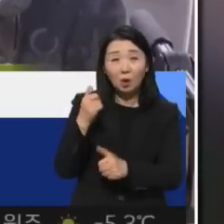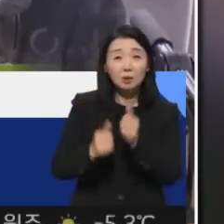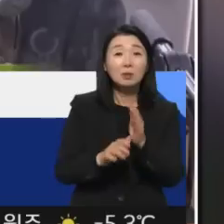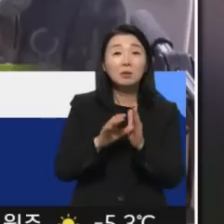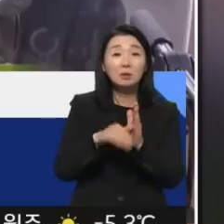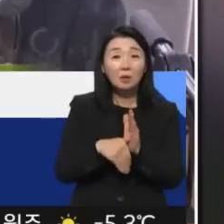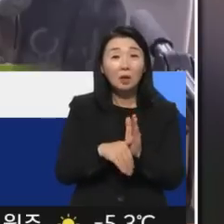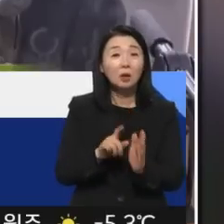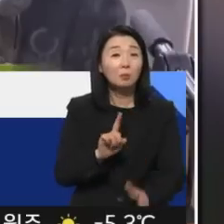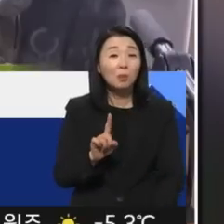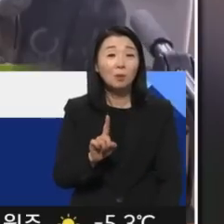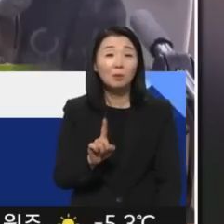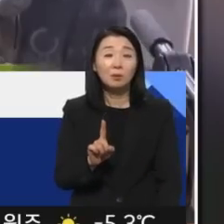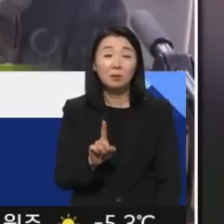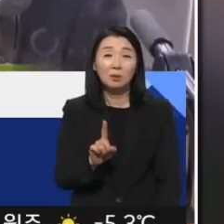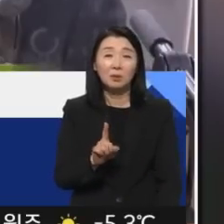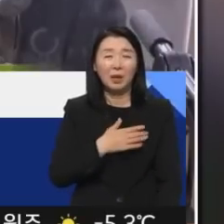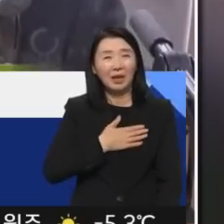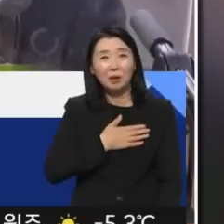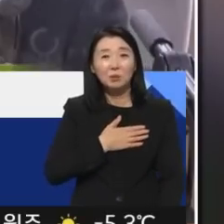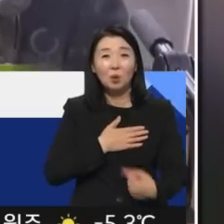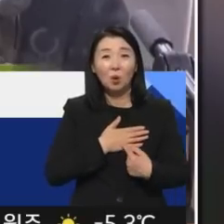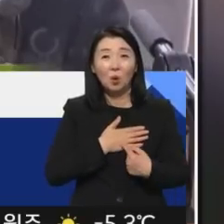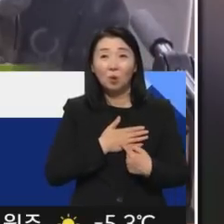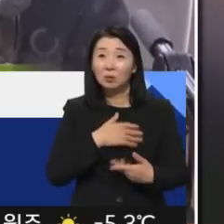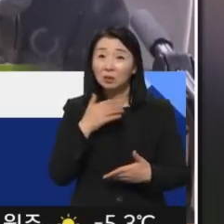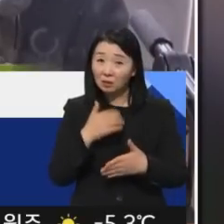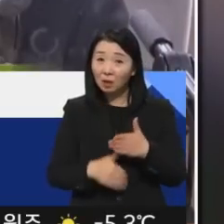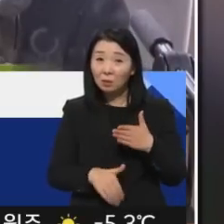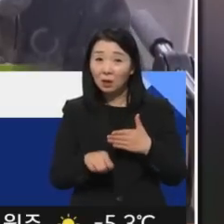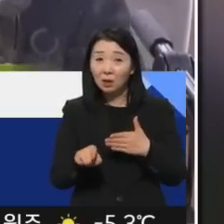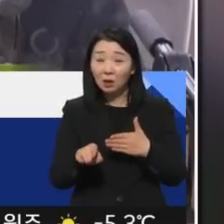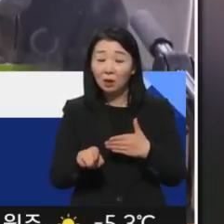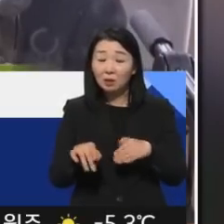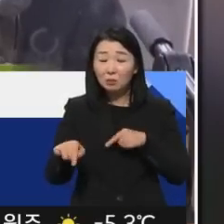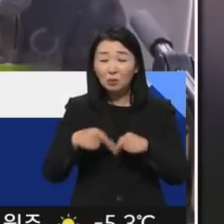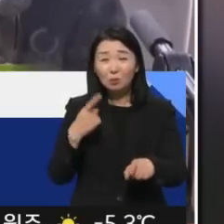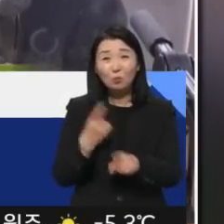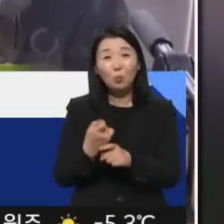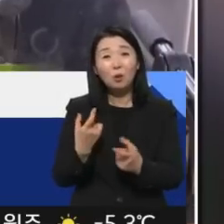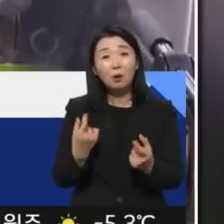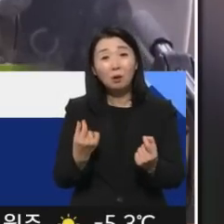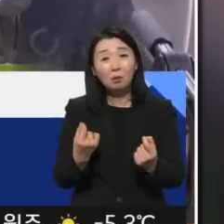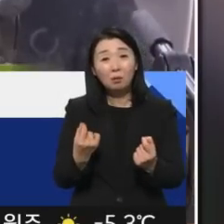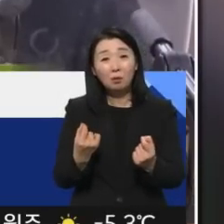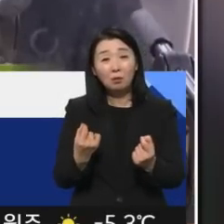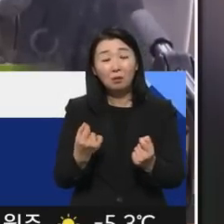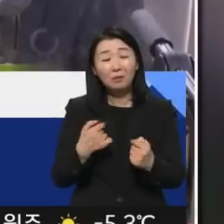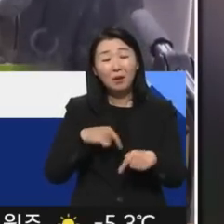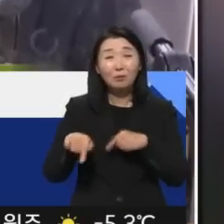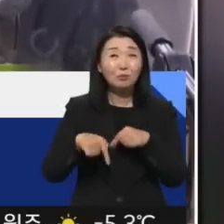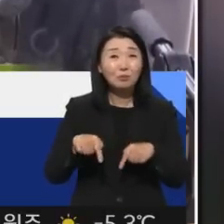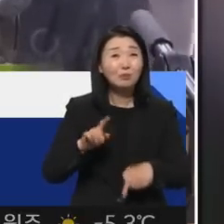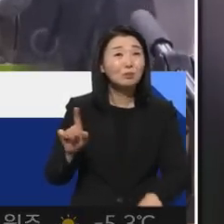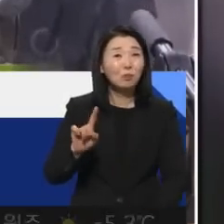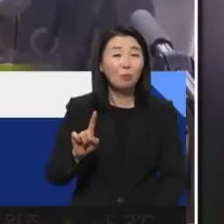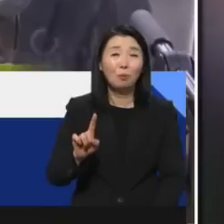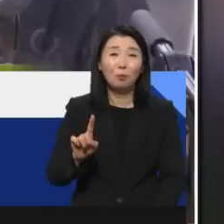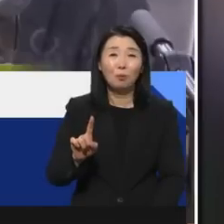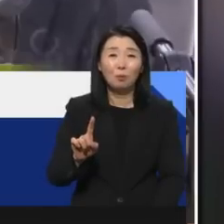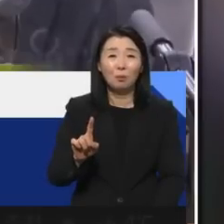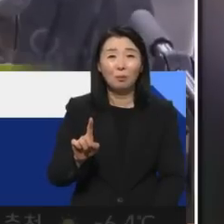그때 무슨 이 감정 이런 게 남아가지고 아직도 정치 보복을 하는 거라면 저는 그런 정치는